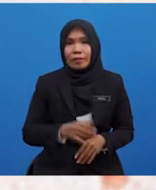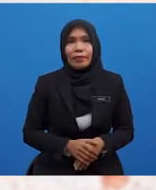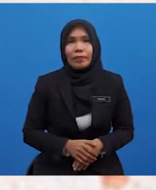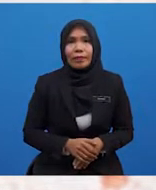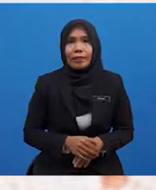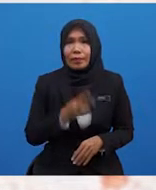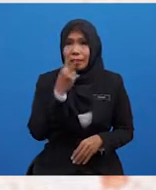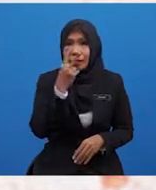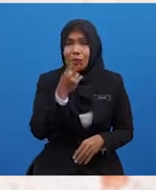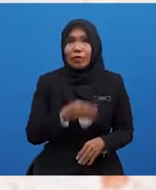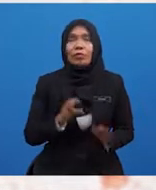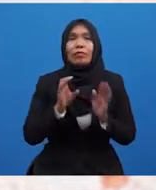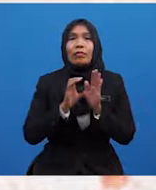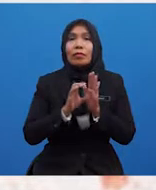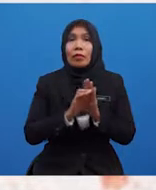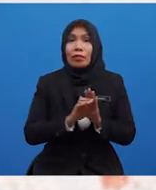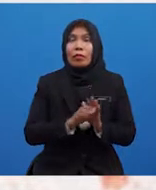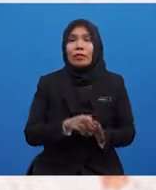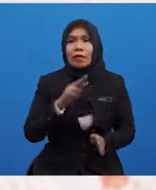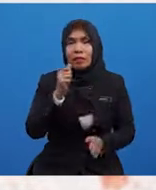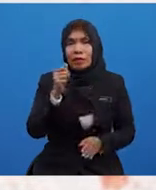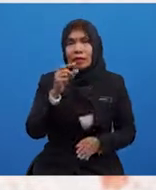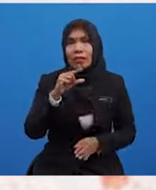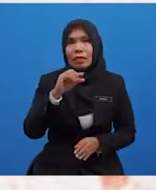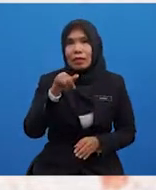Perhatikan pula gambar rajah yang berikut.